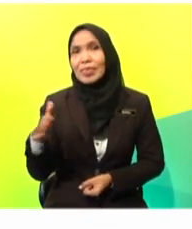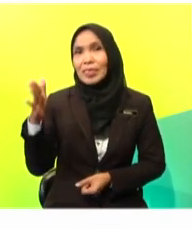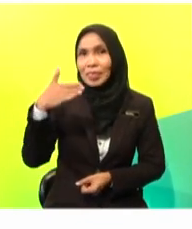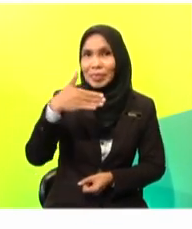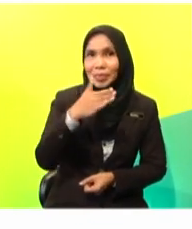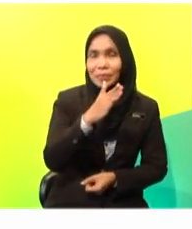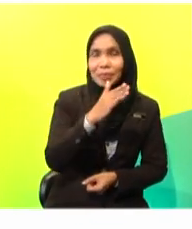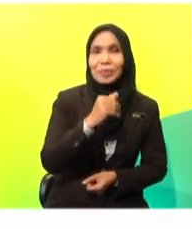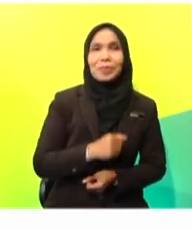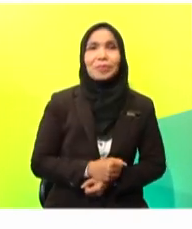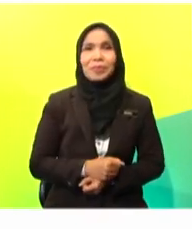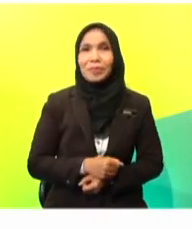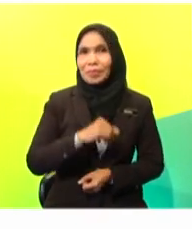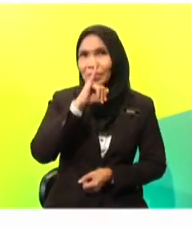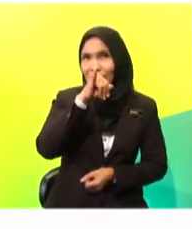ijo2